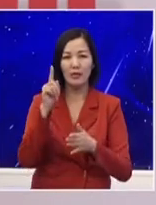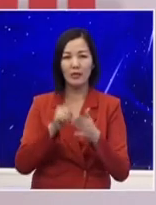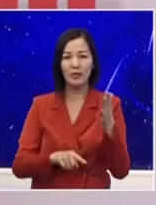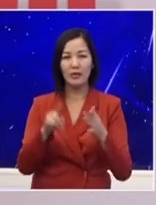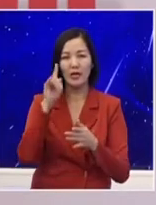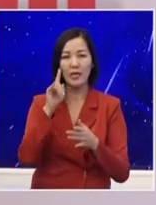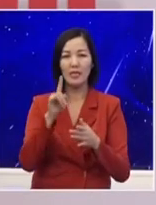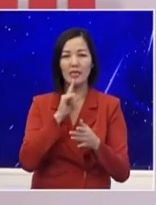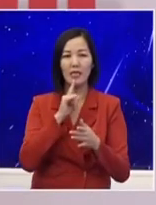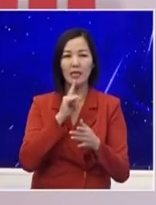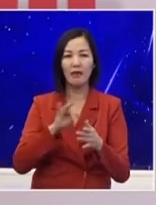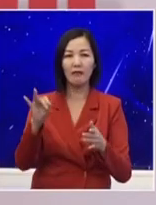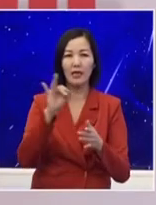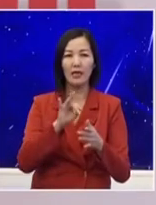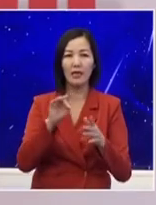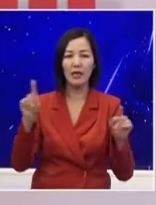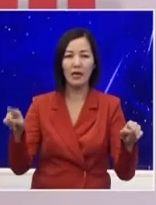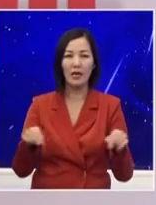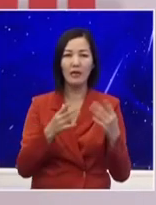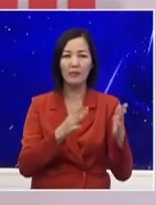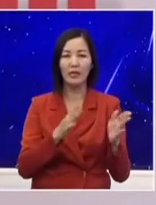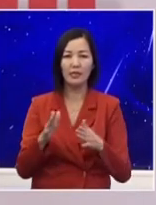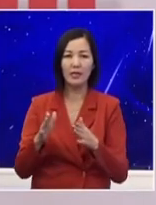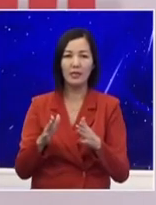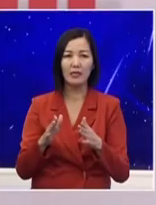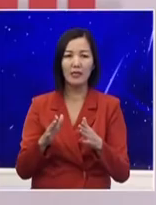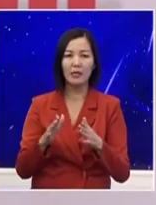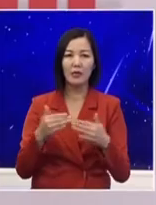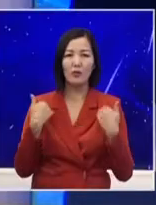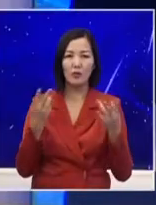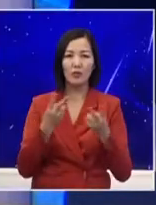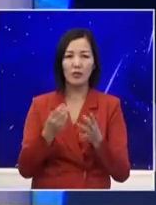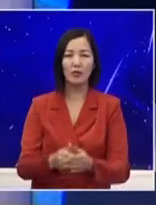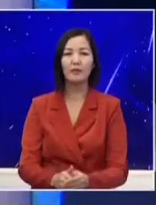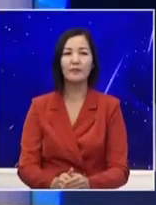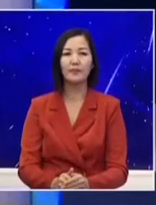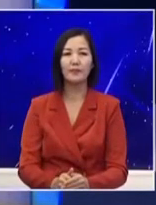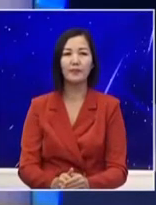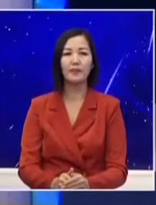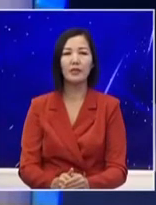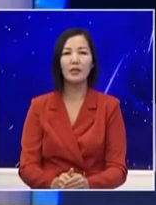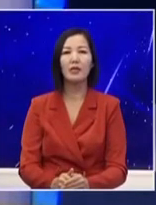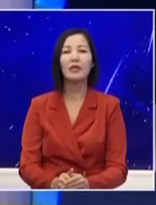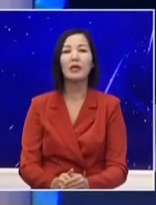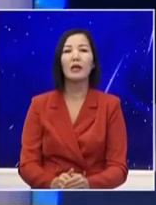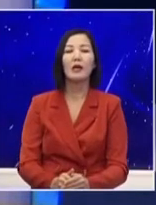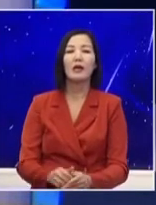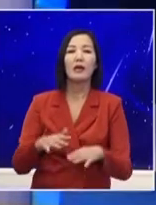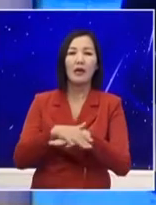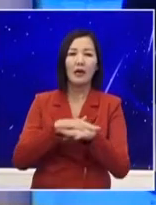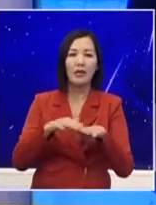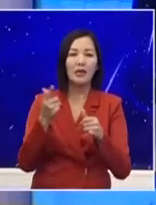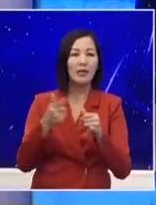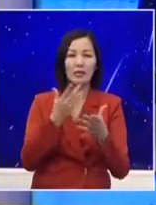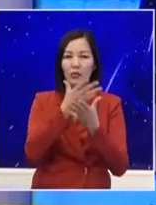Қазақстанда өзінің тарихи қалыптасқан түр сипатын көрсетуіміз керек. Елесінен өшпейтін есім. Бүгін